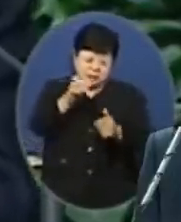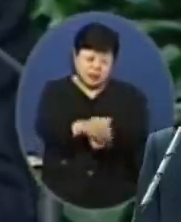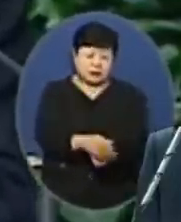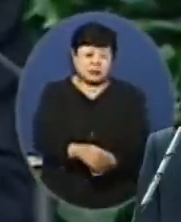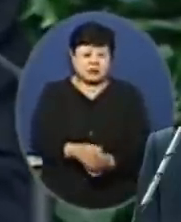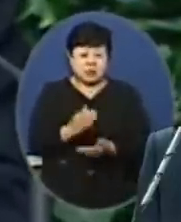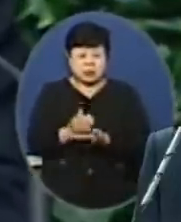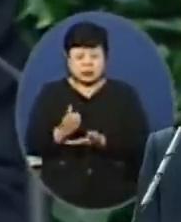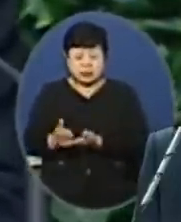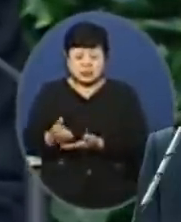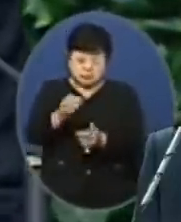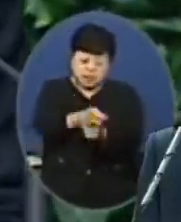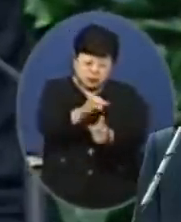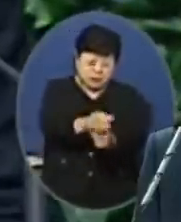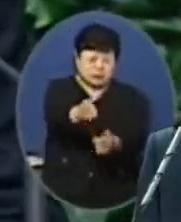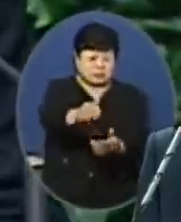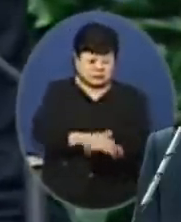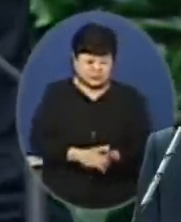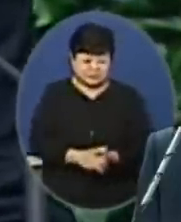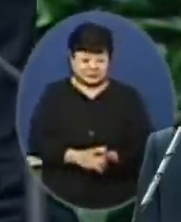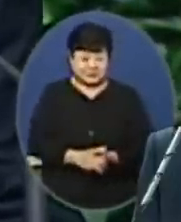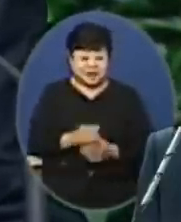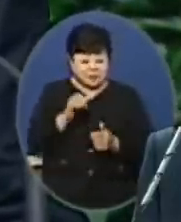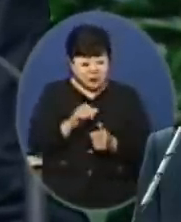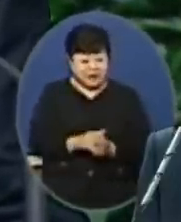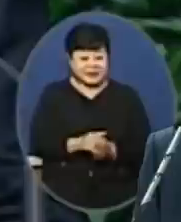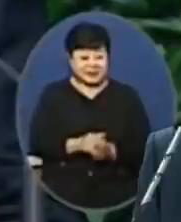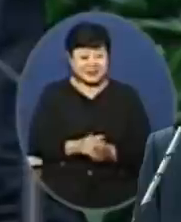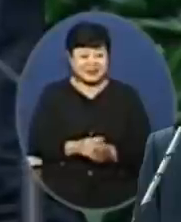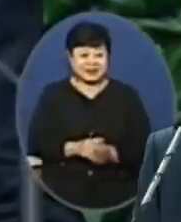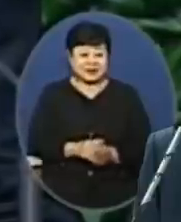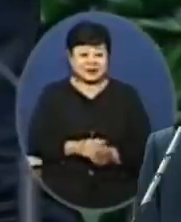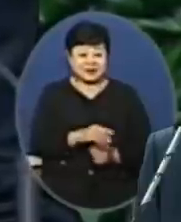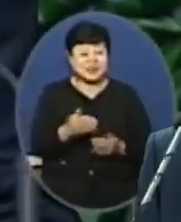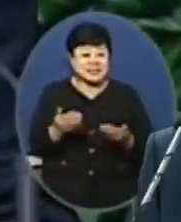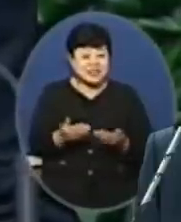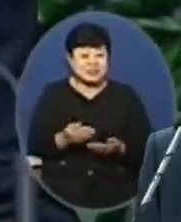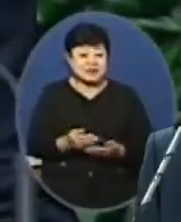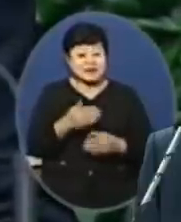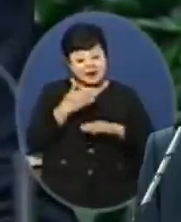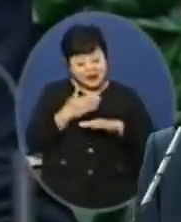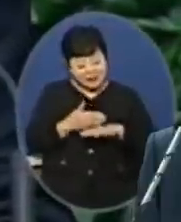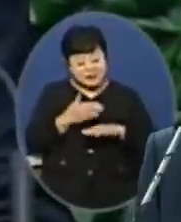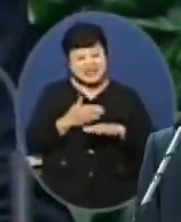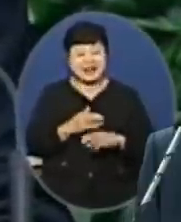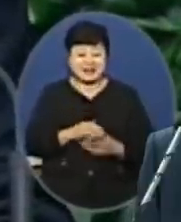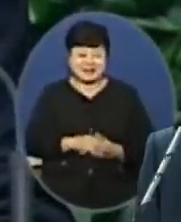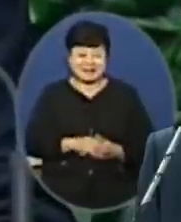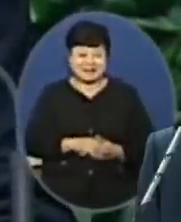이것도 맡기고 이것도 하십시오. 맡기고 위에 할 일은 뭐냐? 감사하고